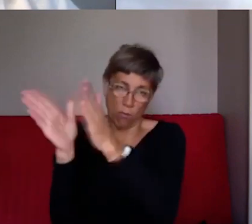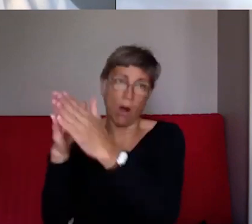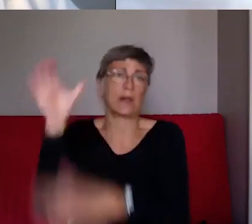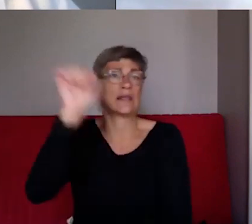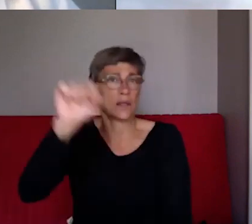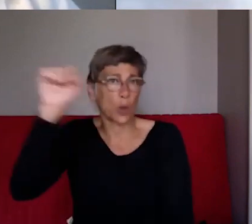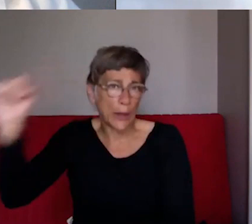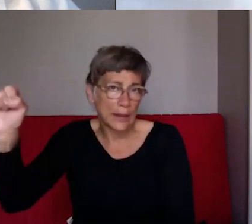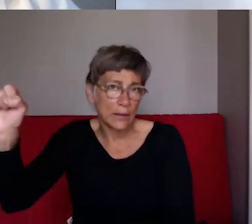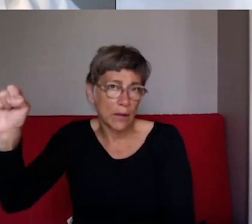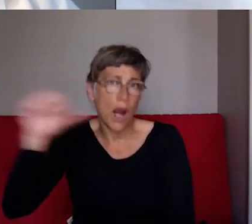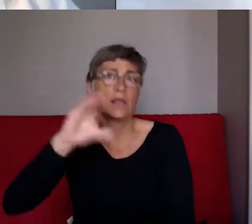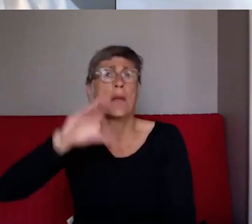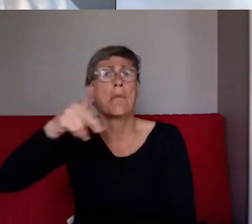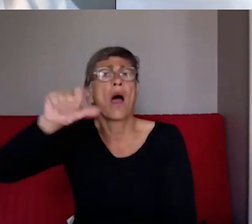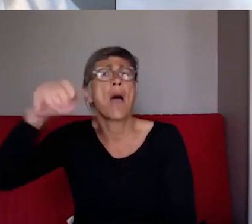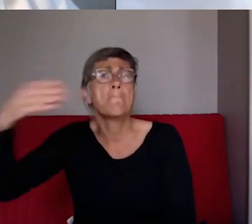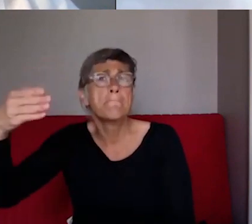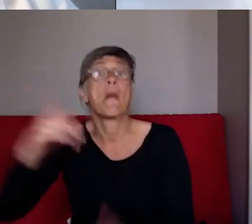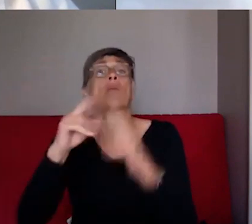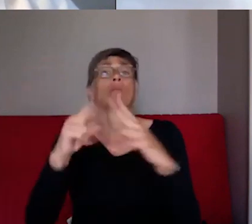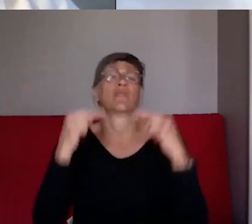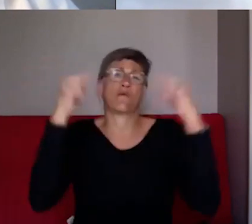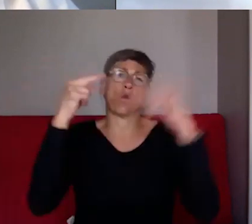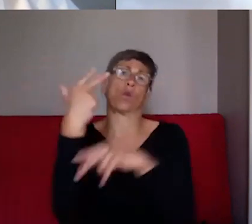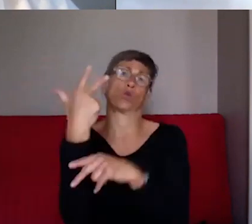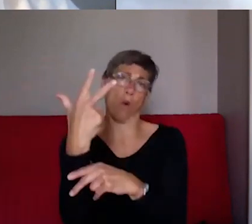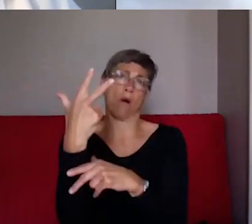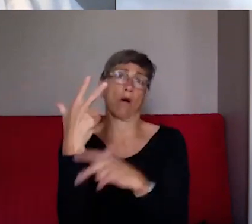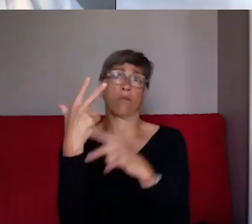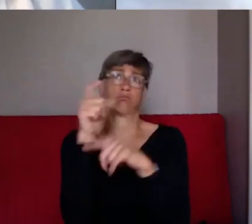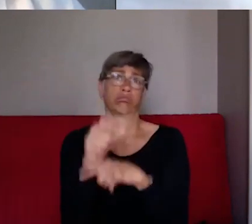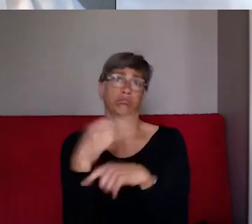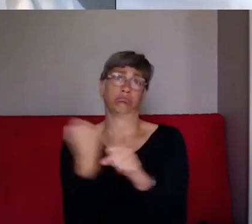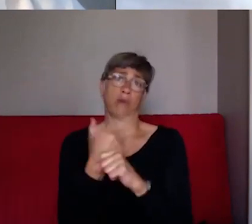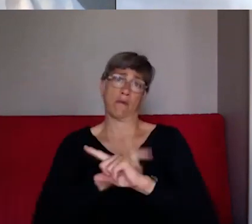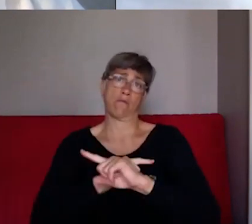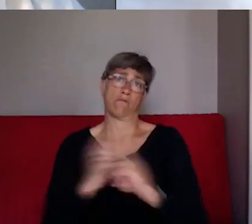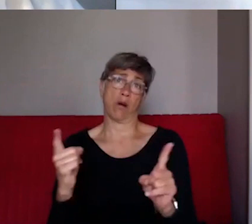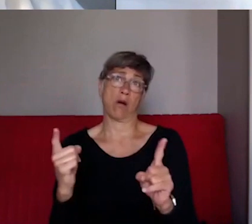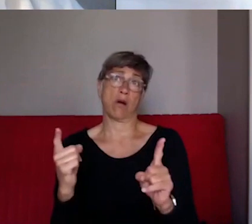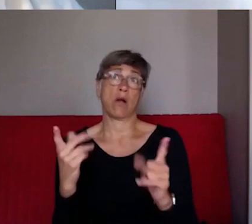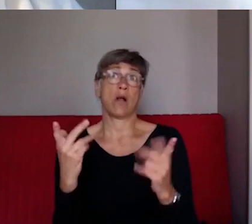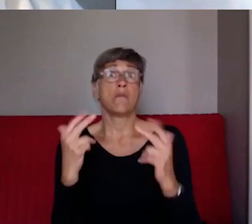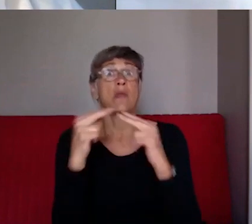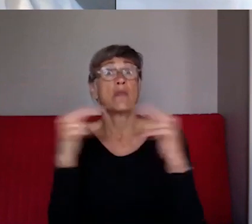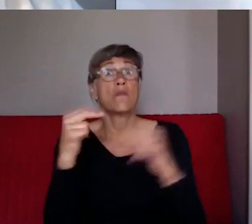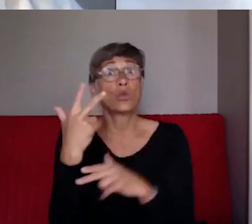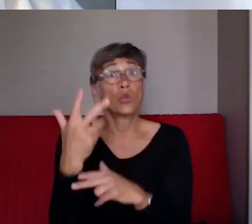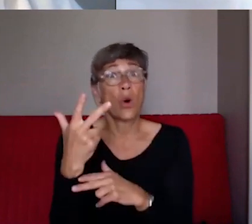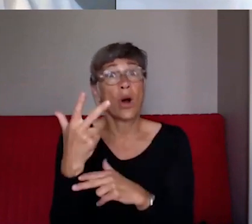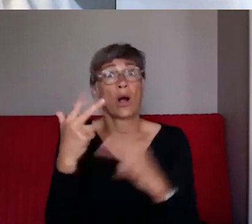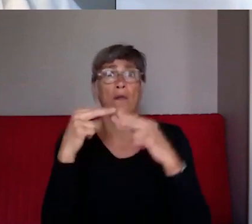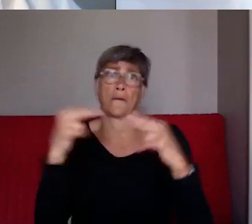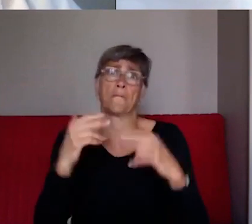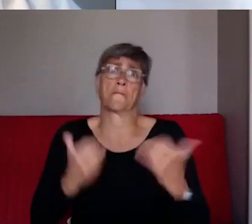CPAM. Et niveau 3, effectivement, la personne là ne travaille pas du tout. Mais là, est-ce qu'en niveau 3, en général, c'est des niveaux